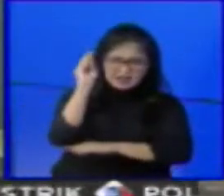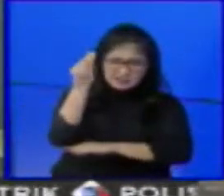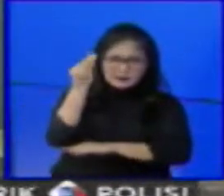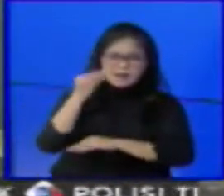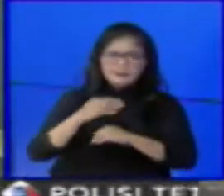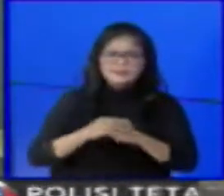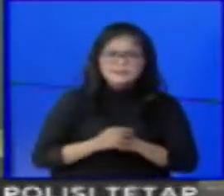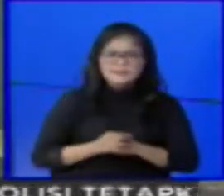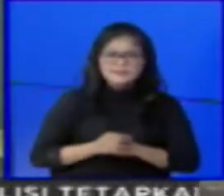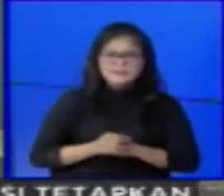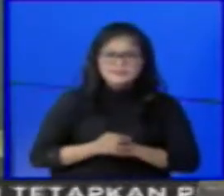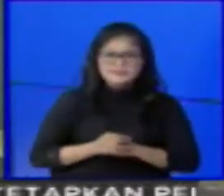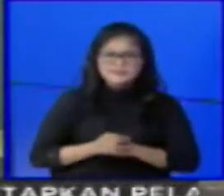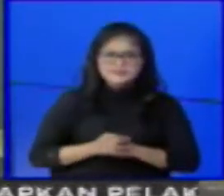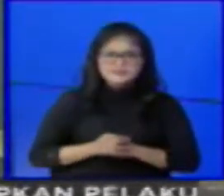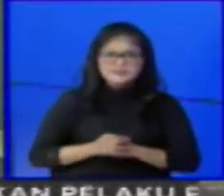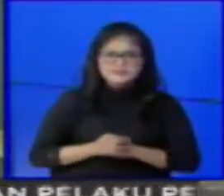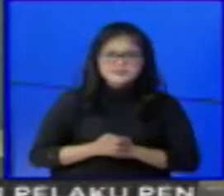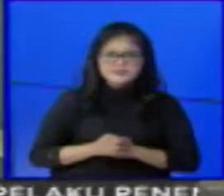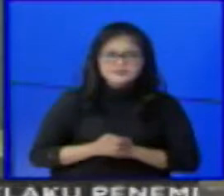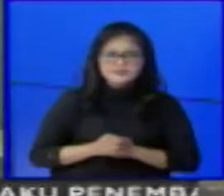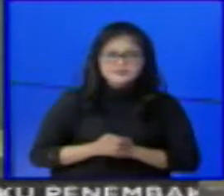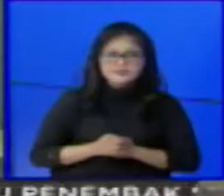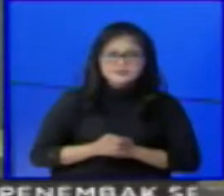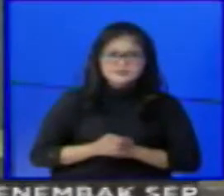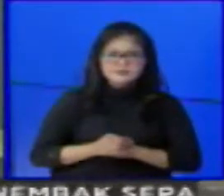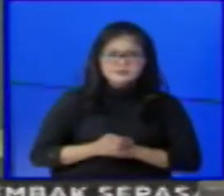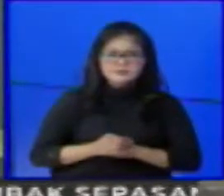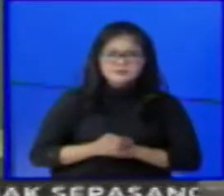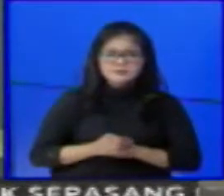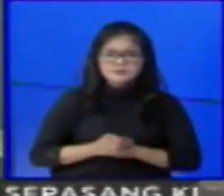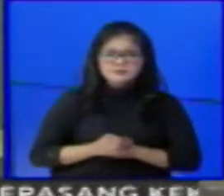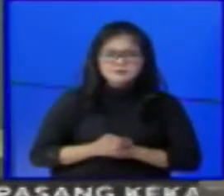Dewi Leba, Andrew Arlin, Satrio Wicaksono, iNews, melaporkan.